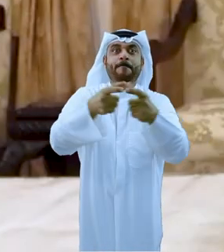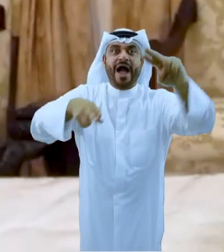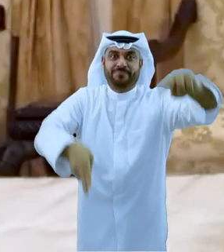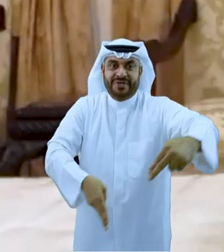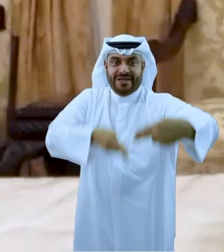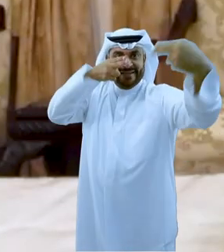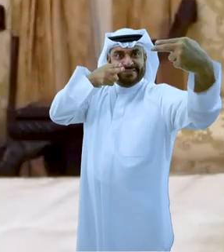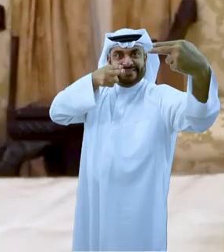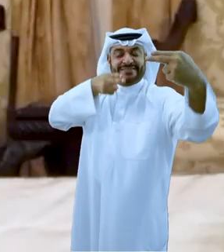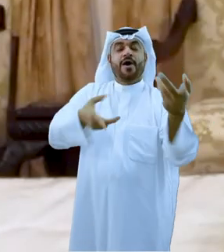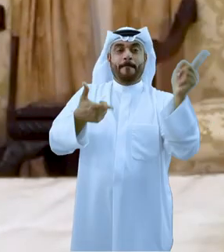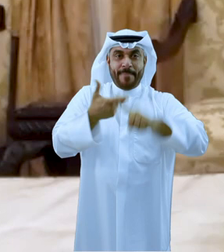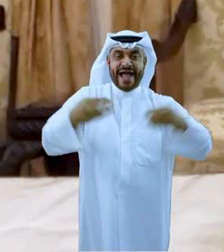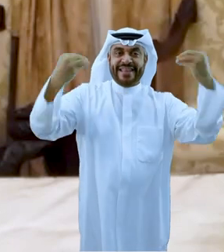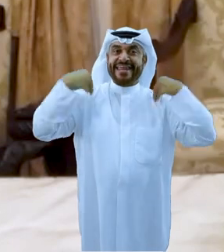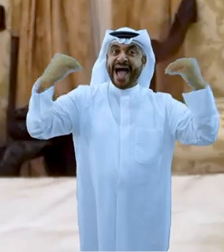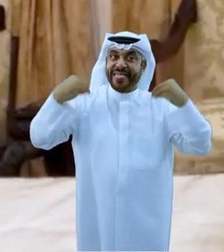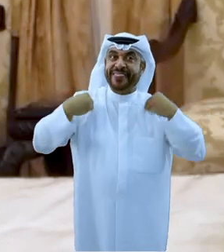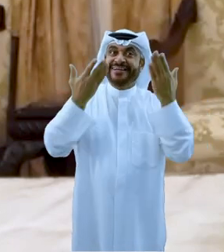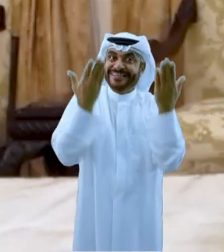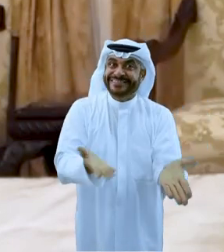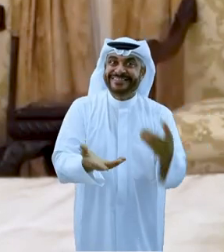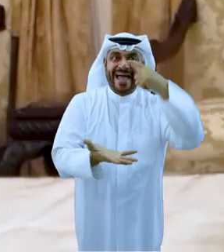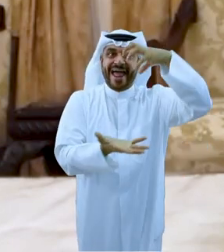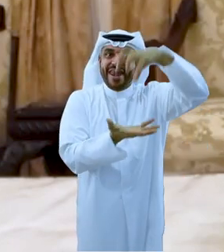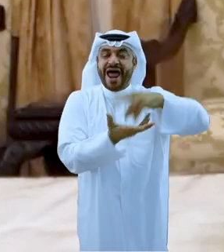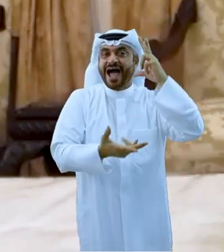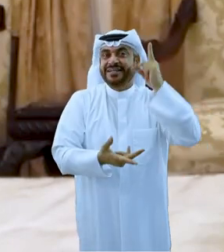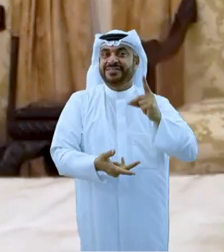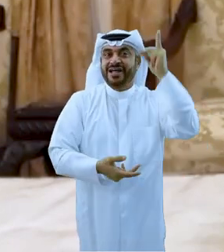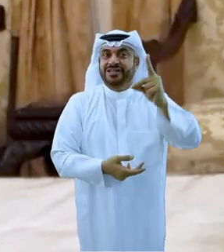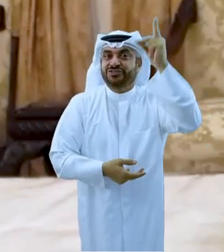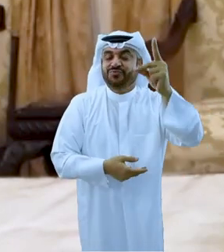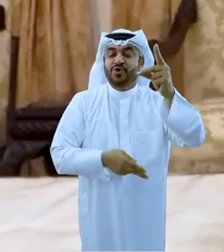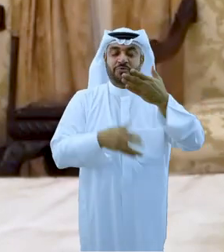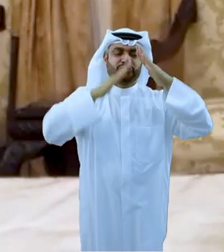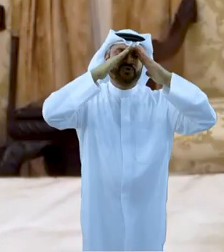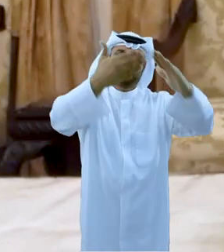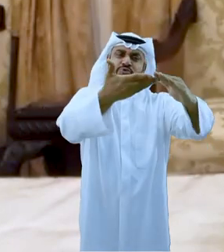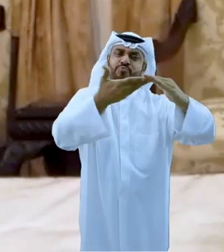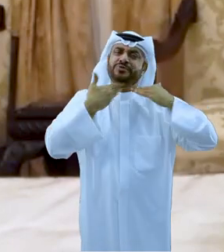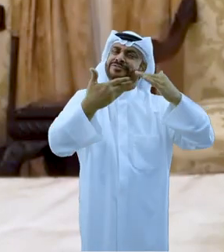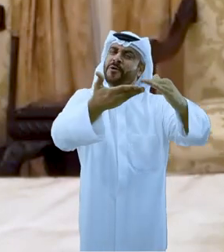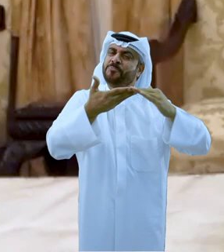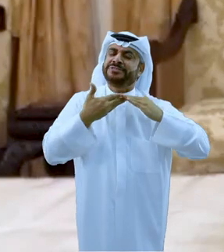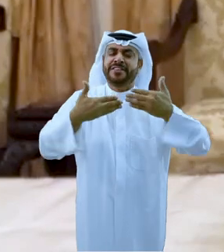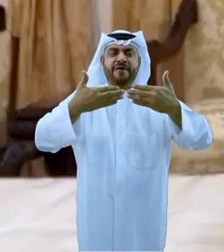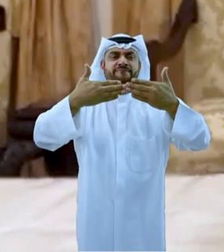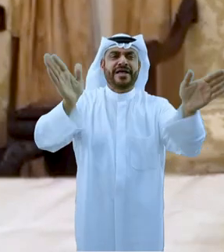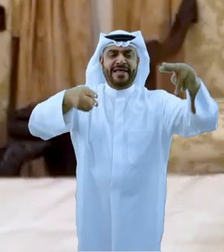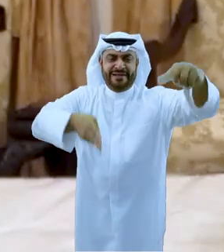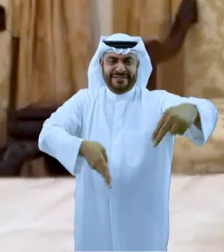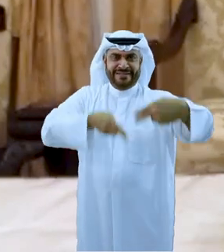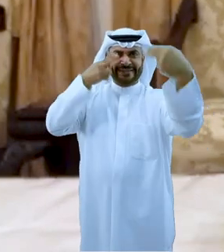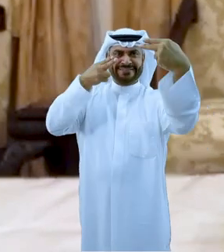اجتماعات بأونلاين ولعب رياضة مع نادي طموح الكويت ما تأثروا النادي